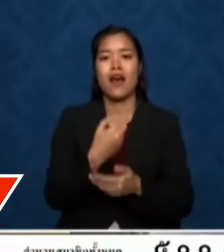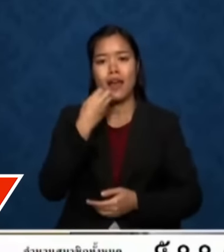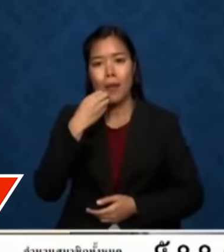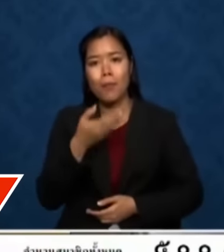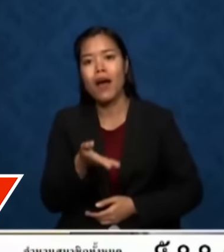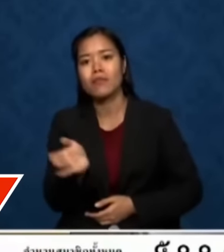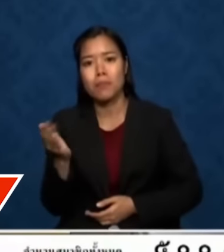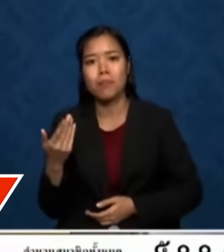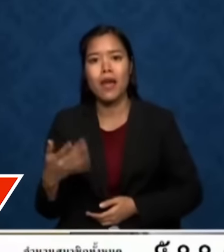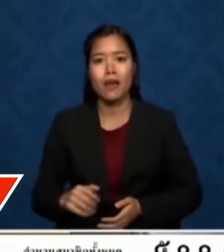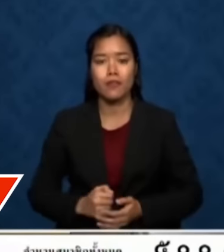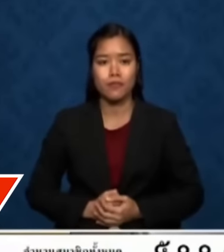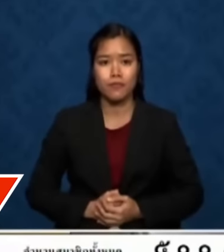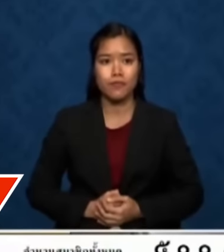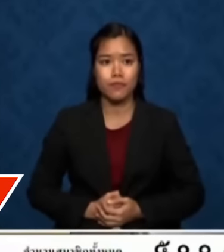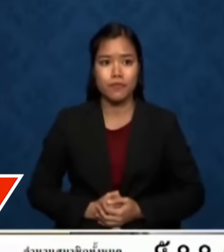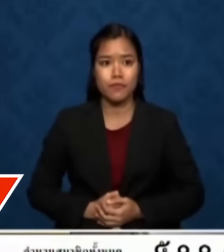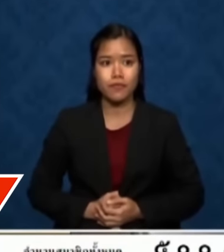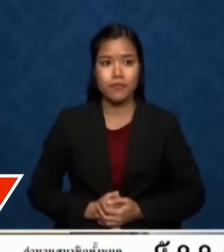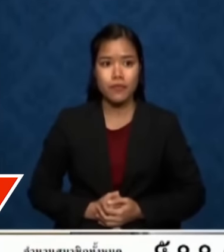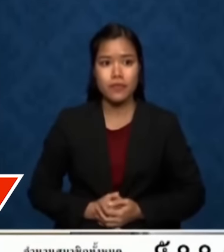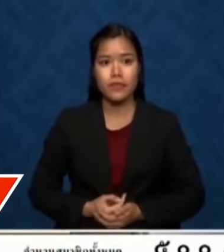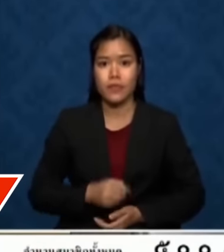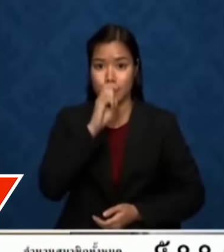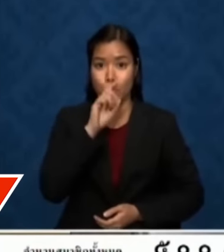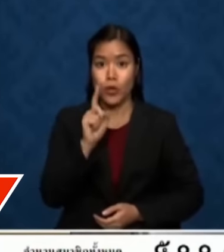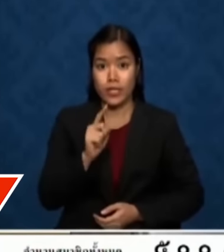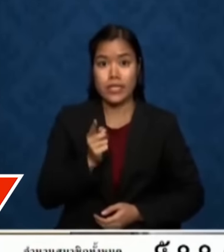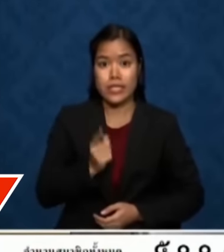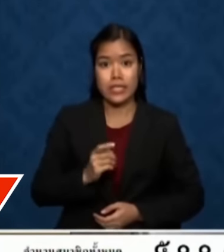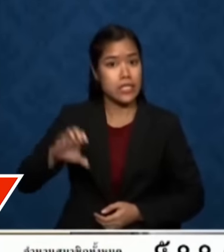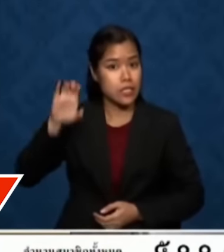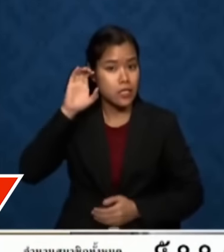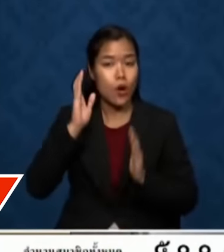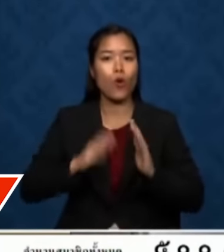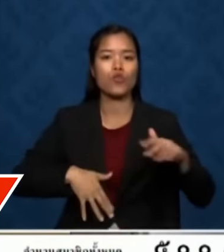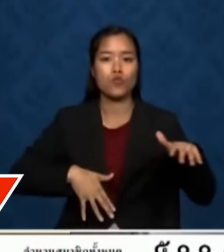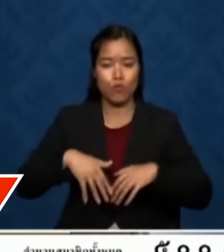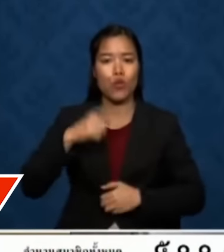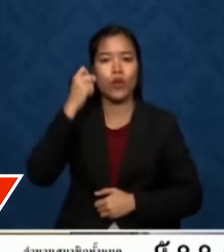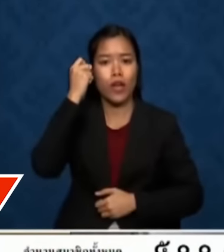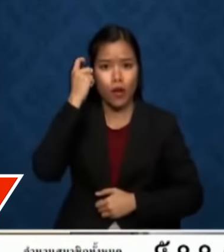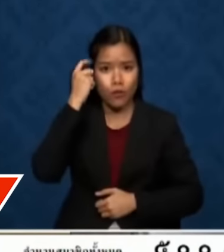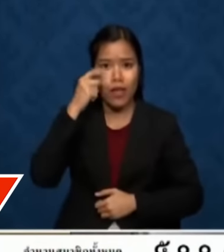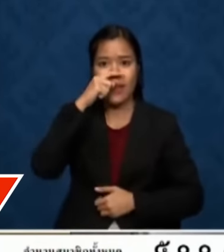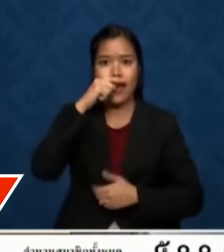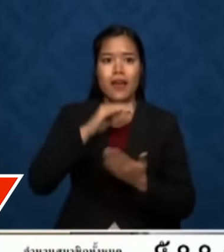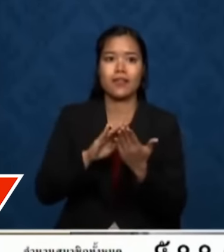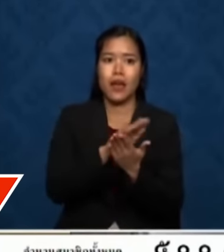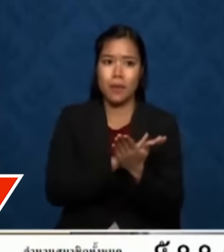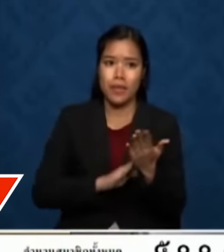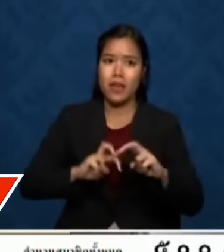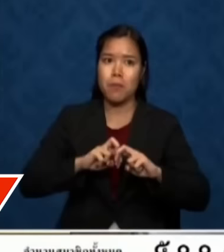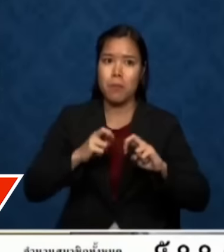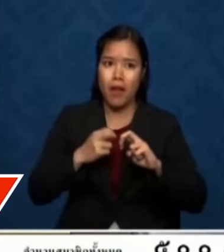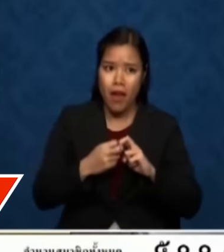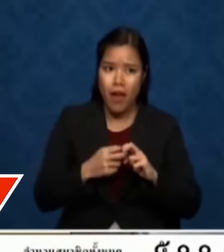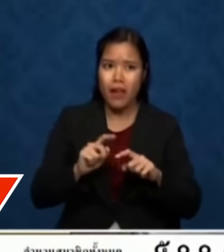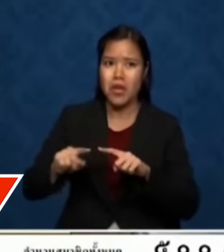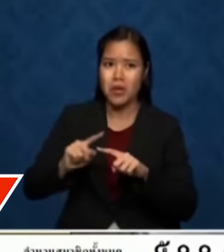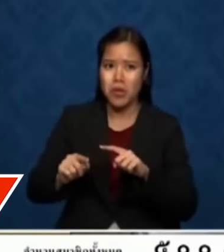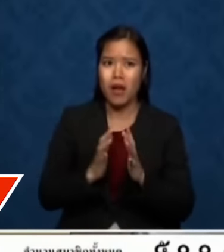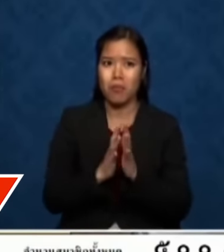ดิฉันอยากเรียนว่าจริงๆดิฉันเชื่อว่าพี่น้องประชาชนเขาเข้าใจนะคะว่าประเทศไทยมันมีปัญหามากมายค่ะ